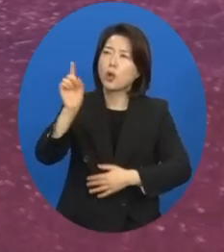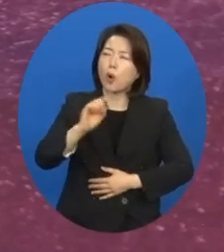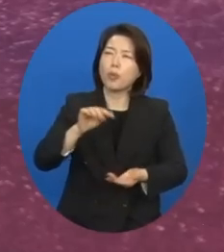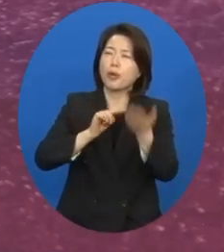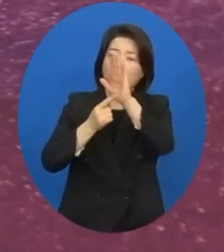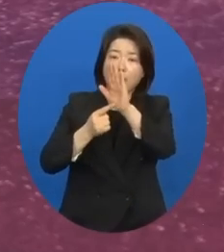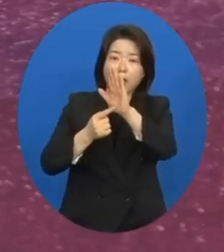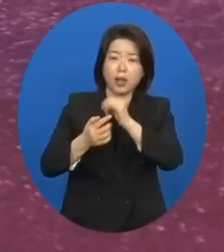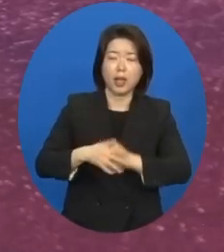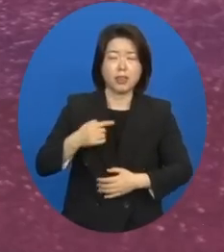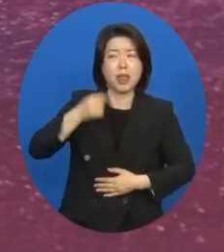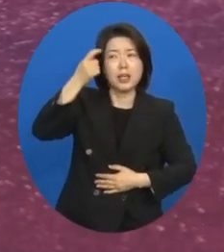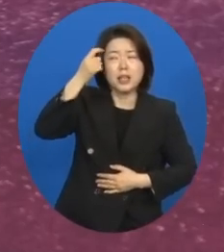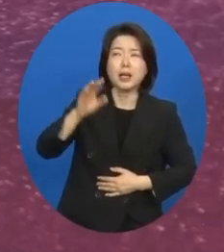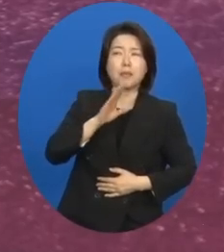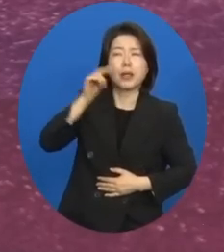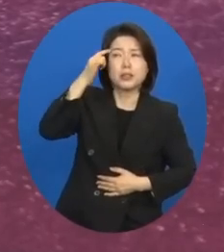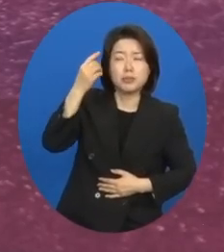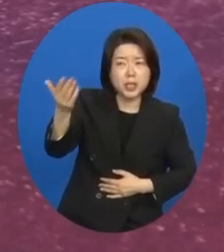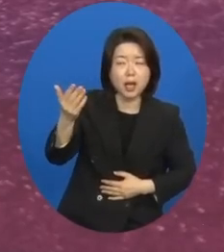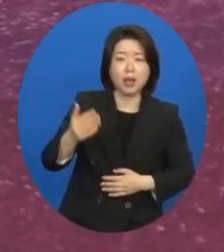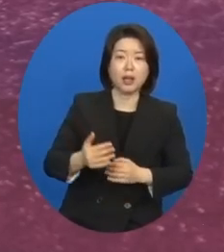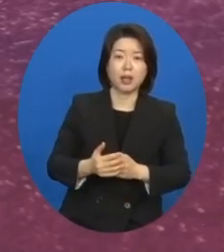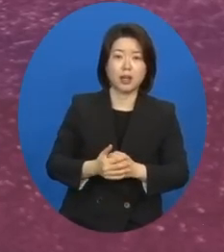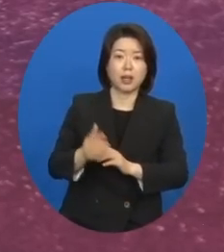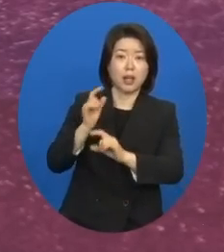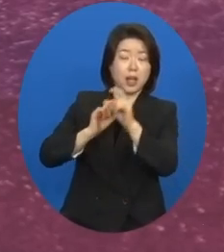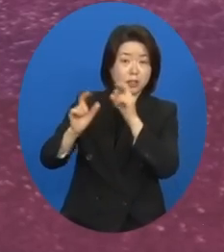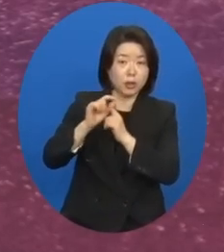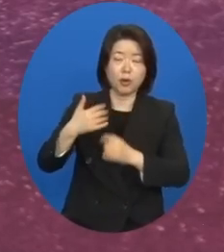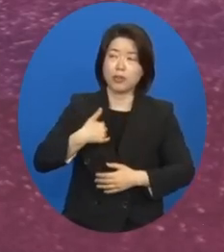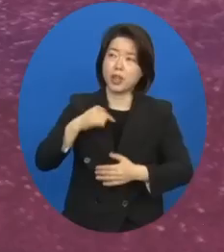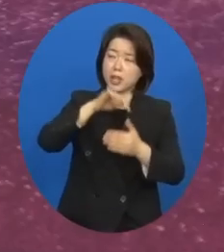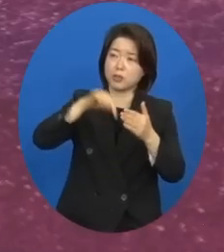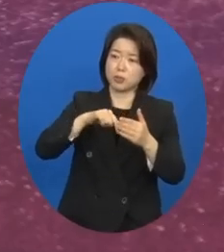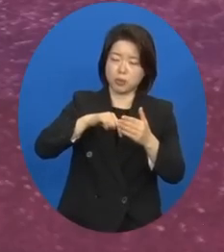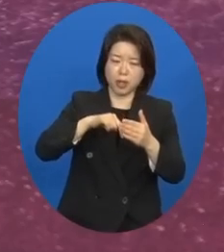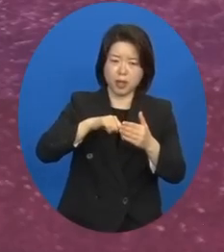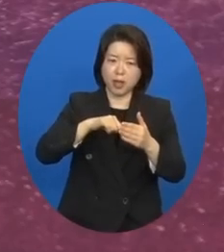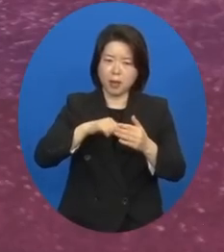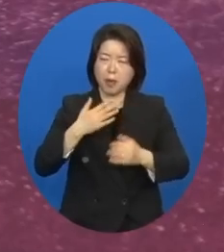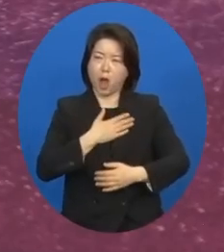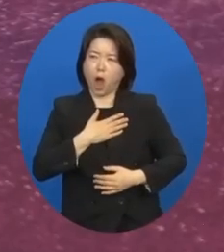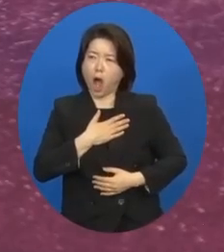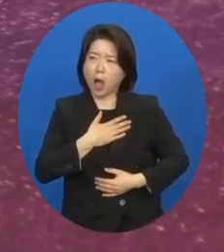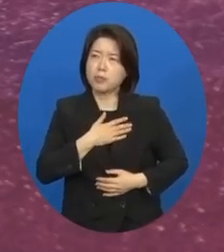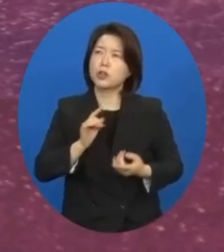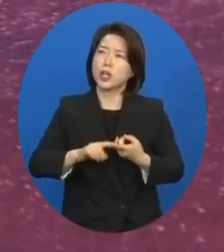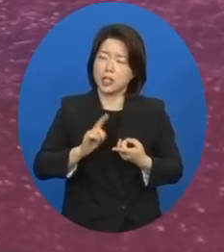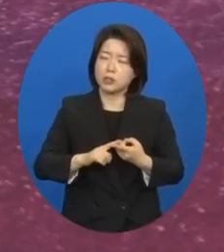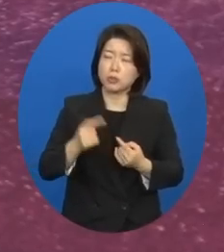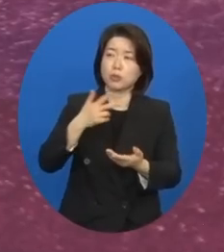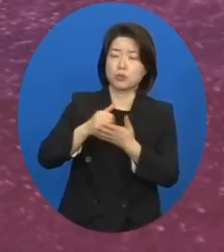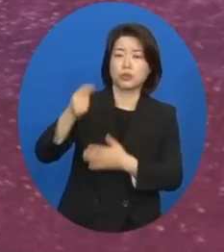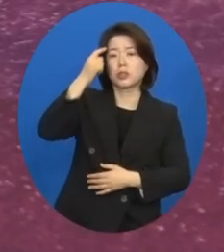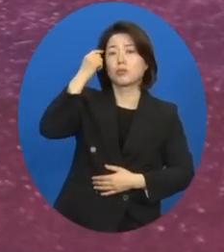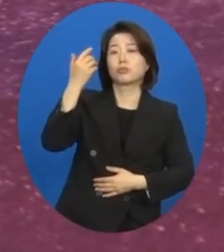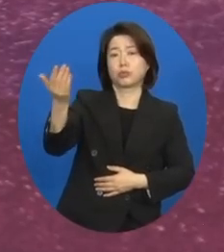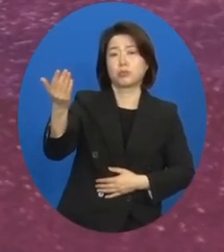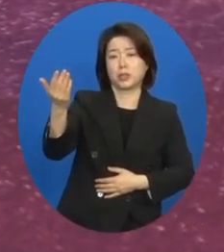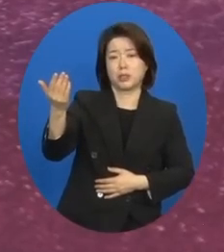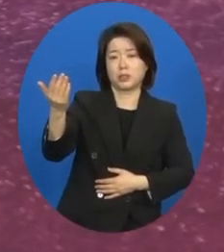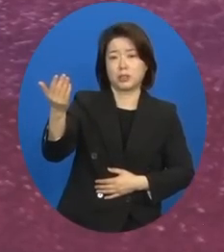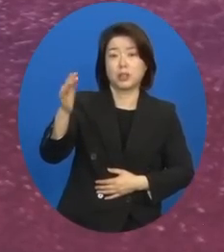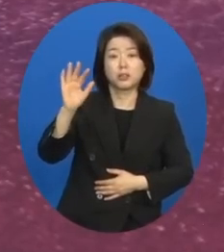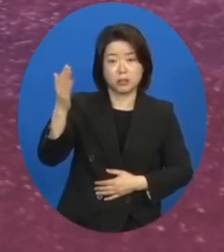이렇게 생각하는 것이 맞습니까? 심지어 내 안에 들어오는 감정조차도 주님께 물어야